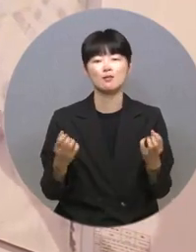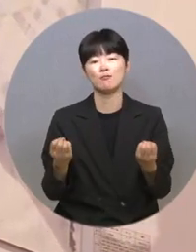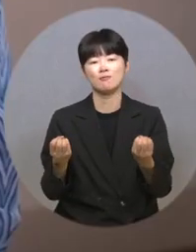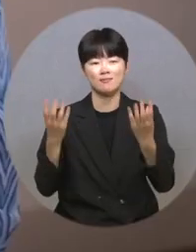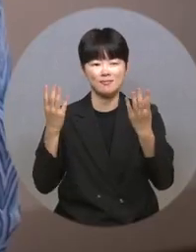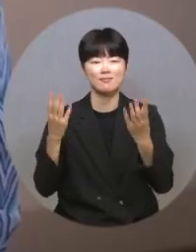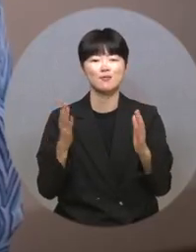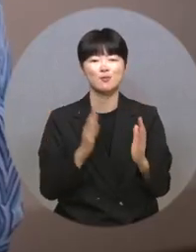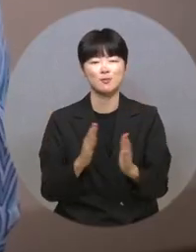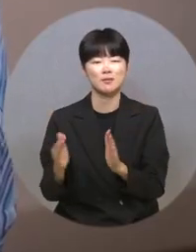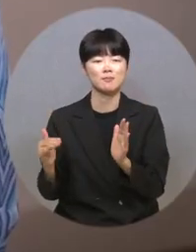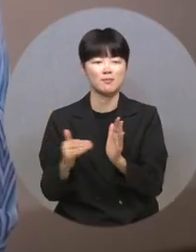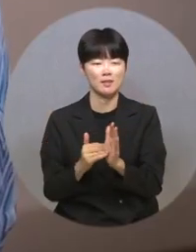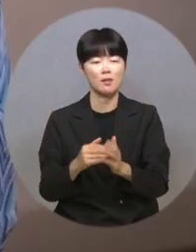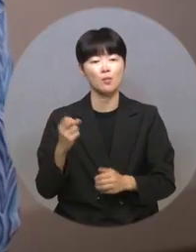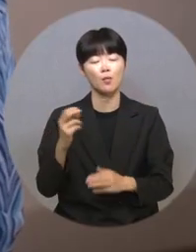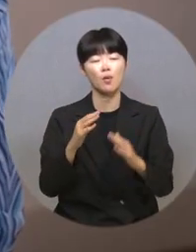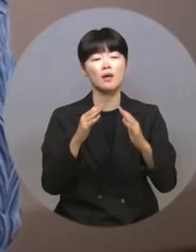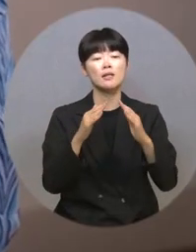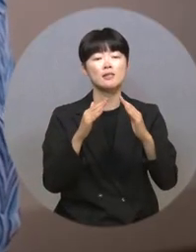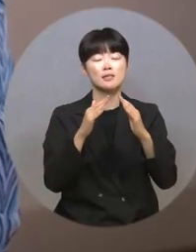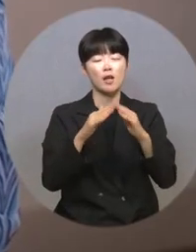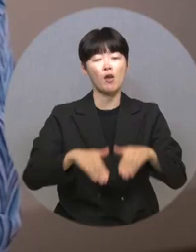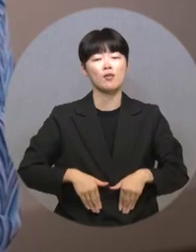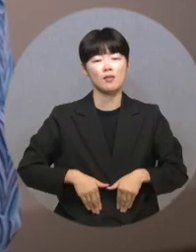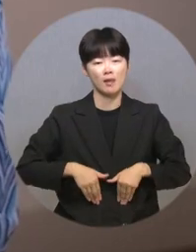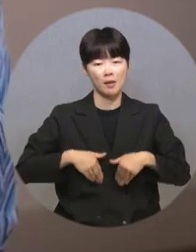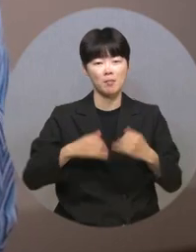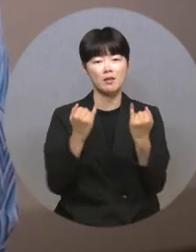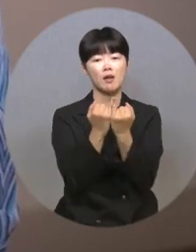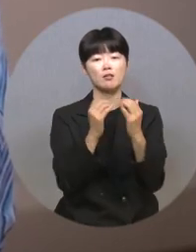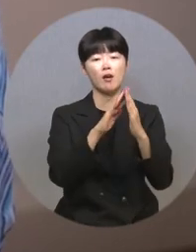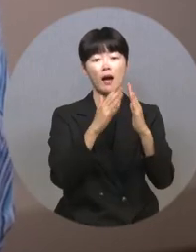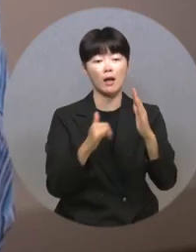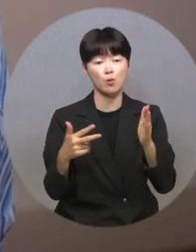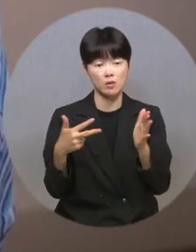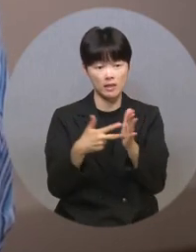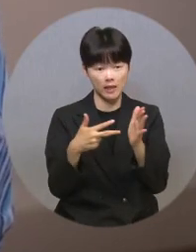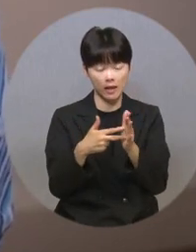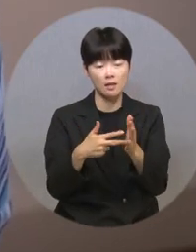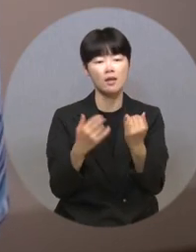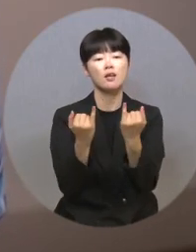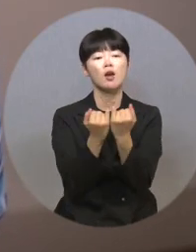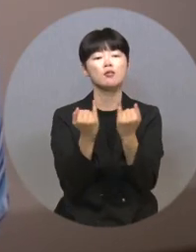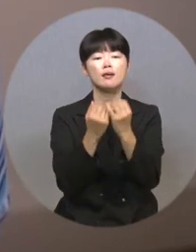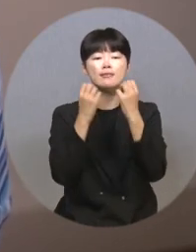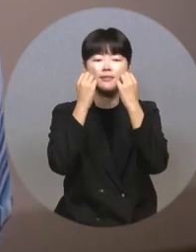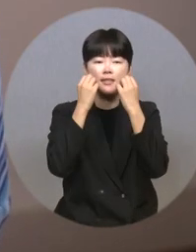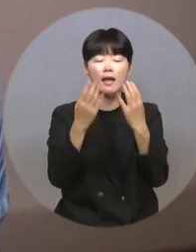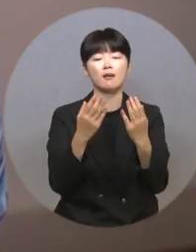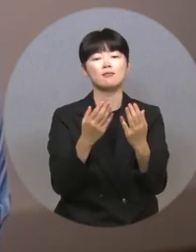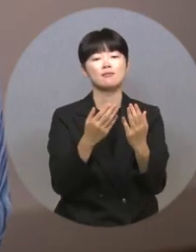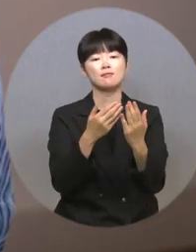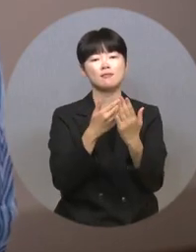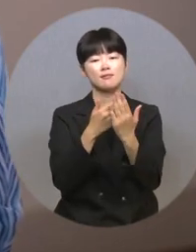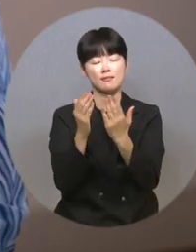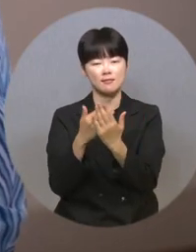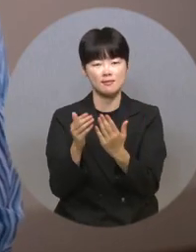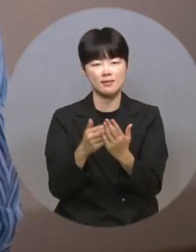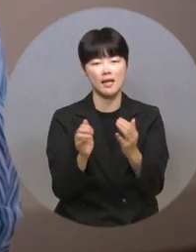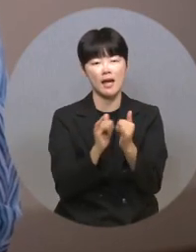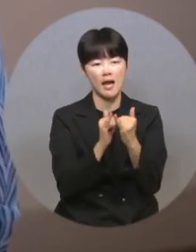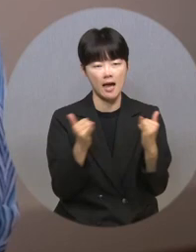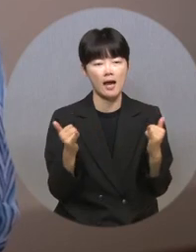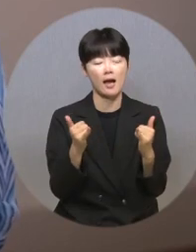있습니다. 특히 전남 여성가족재단은 지난 5월 여성 신진 작가 발굴을 위한 공모전에 선정된